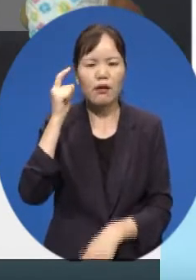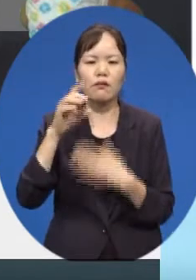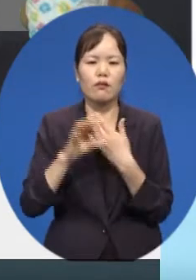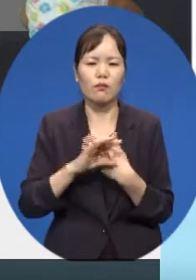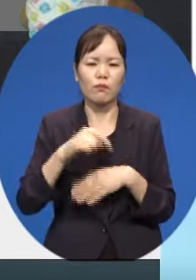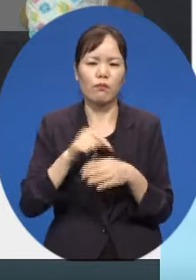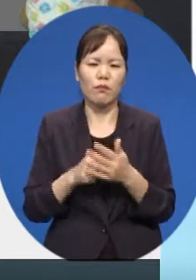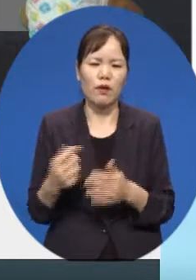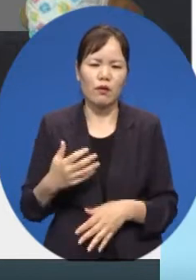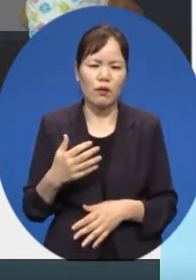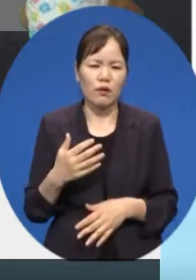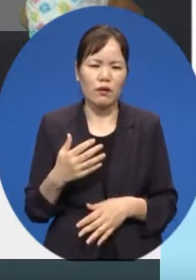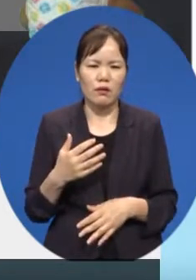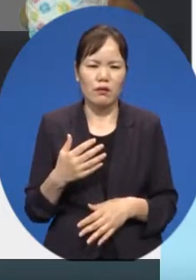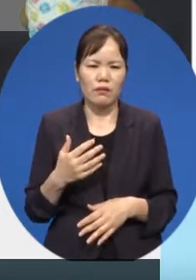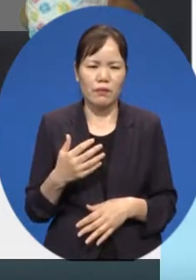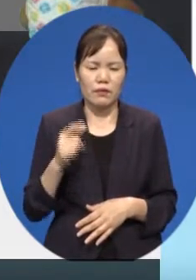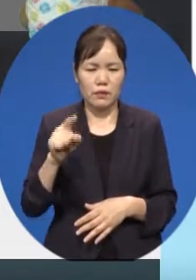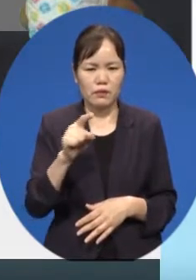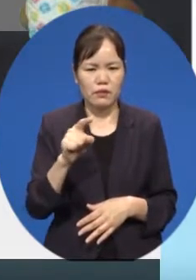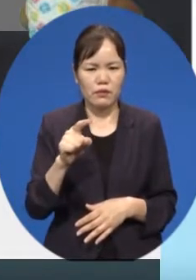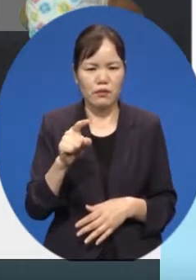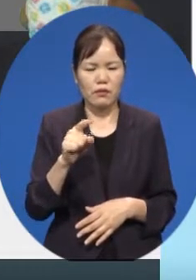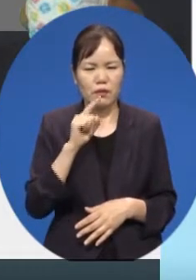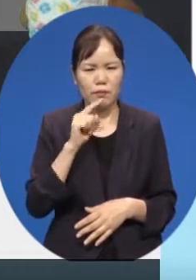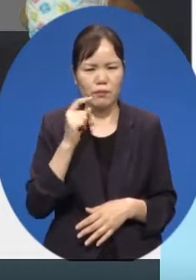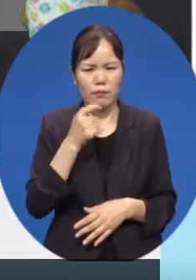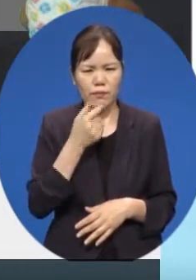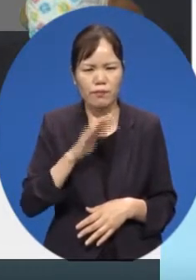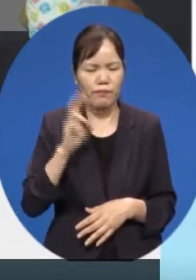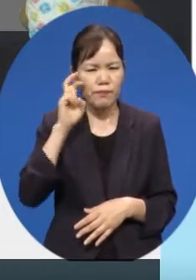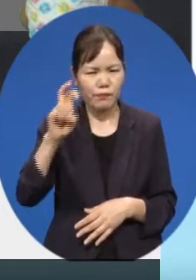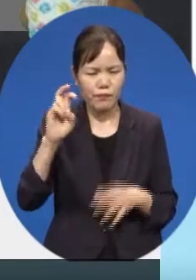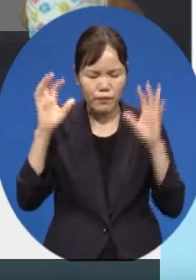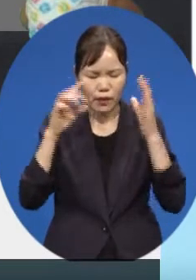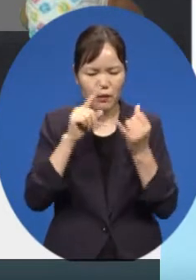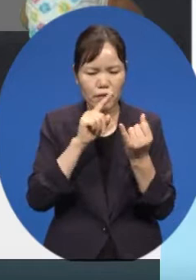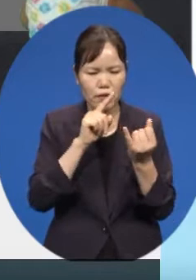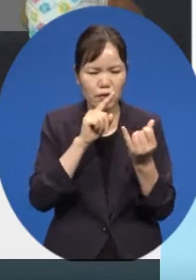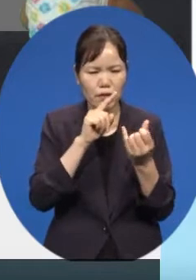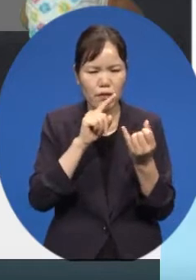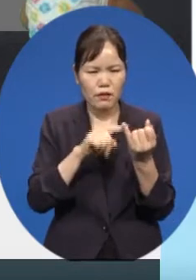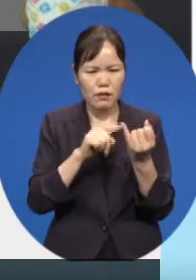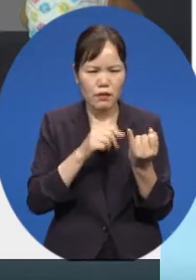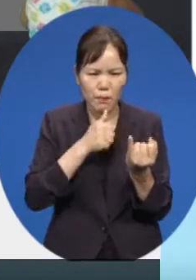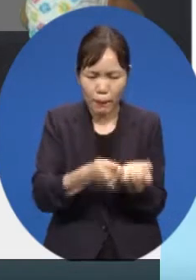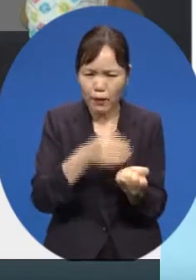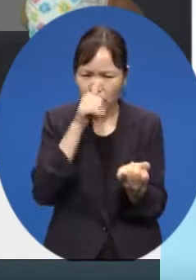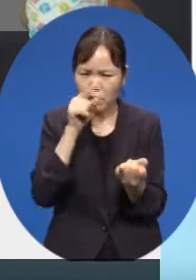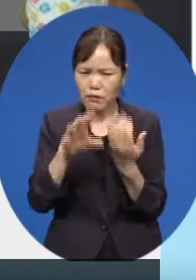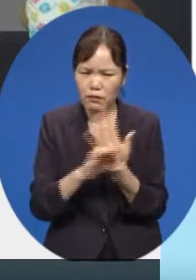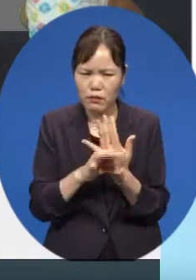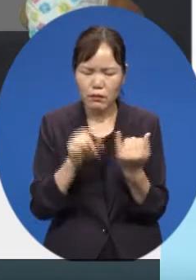마음이 아파서 대 입학이 싫지만 20개월 아이에 대한 성폭행을 많이 했다면 그 아이가